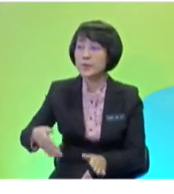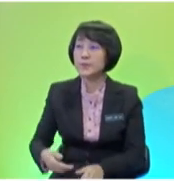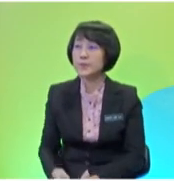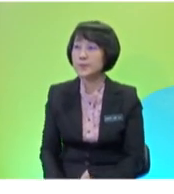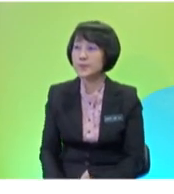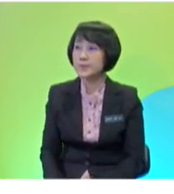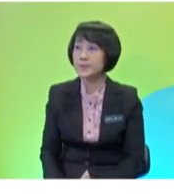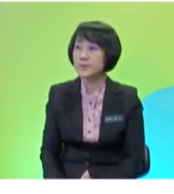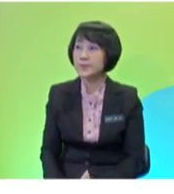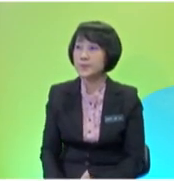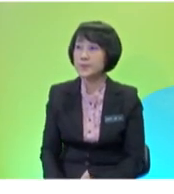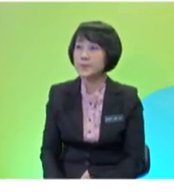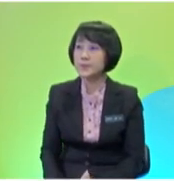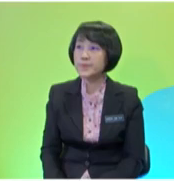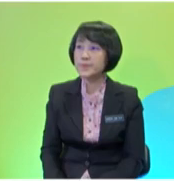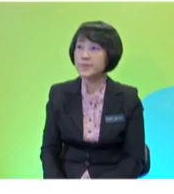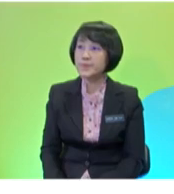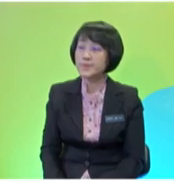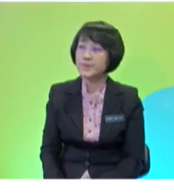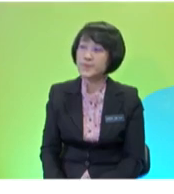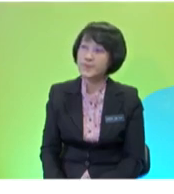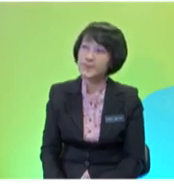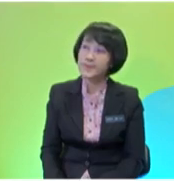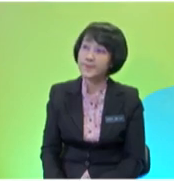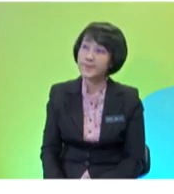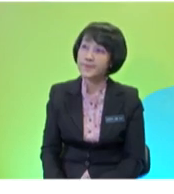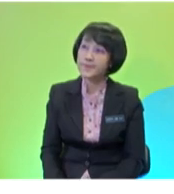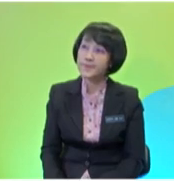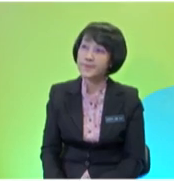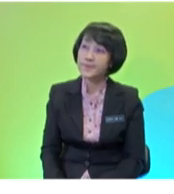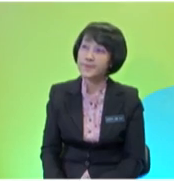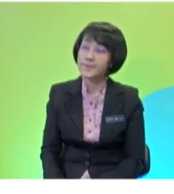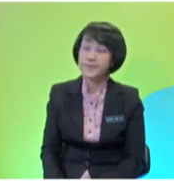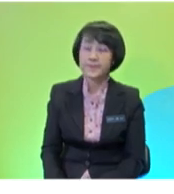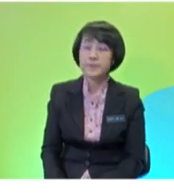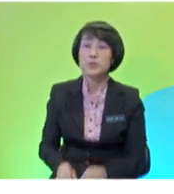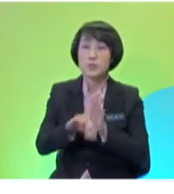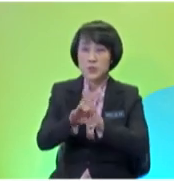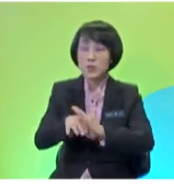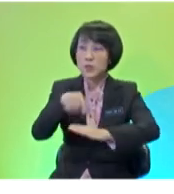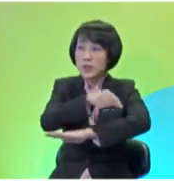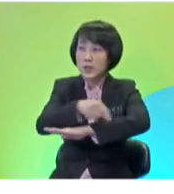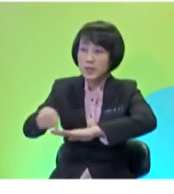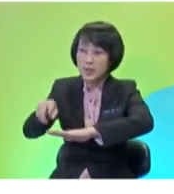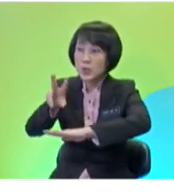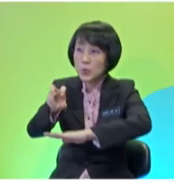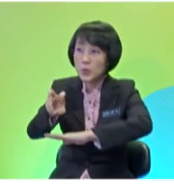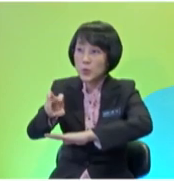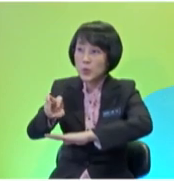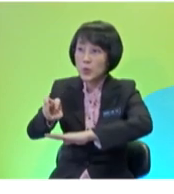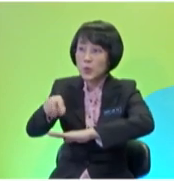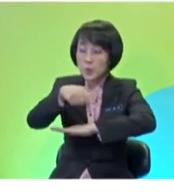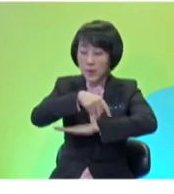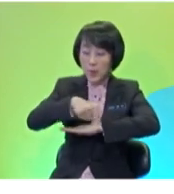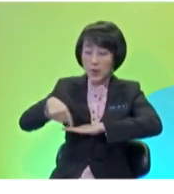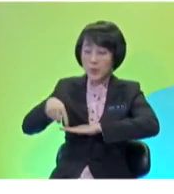okey, kita tanda betul-betul yang mana 21. Okey, katalah dekat sini, okey, kita nak tanda 20 cm. Okey, 20 cm kita dah tanda 20 cm. Okey, kita tanda